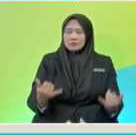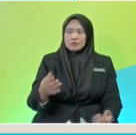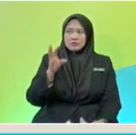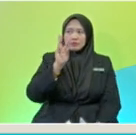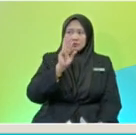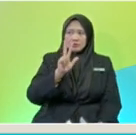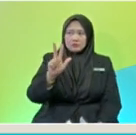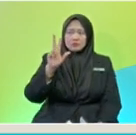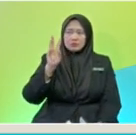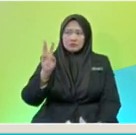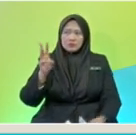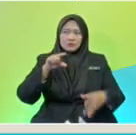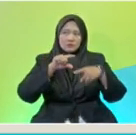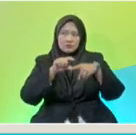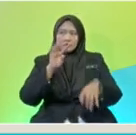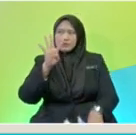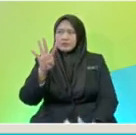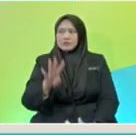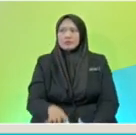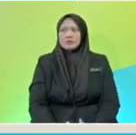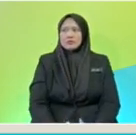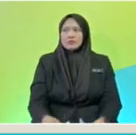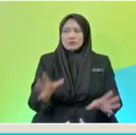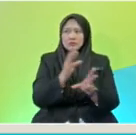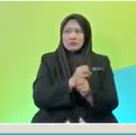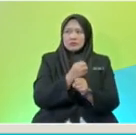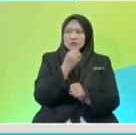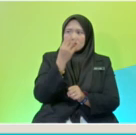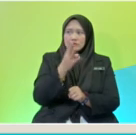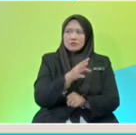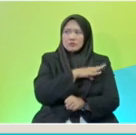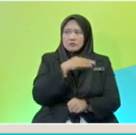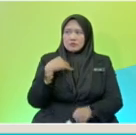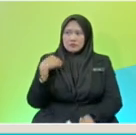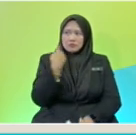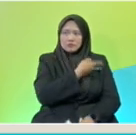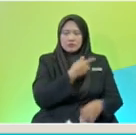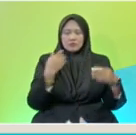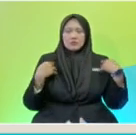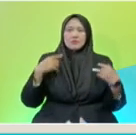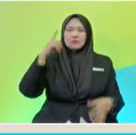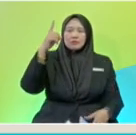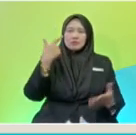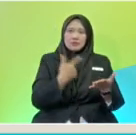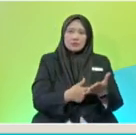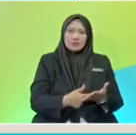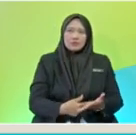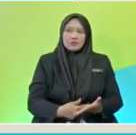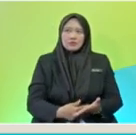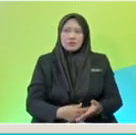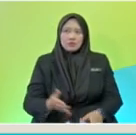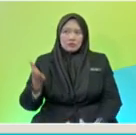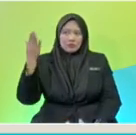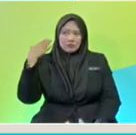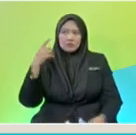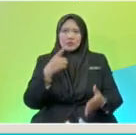empat bagi empat dapat berapa dan kita lagi satu lagi kita punya kaitkan dengan belajar darah dulu